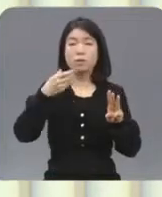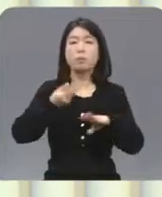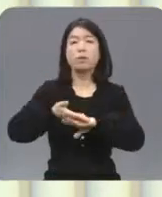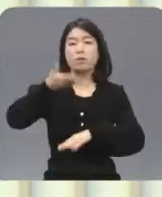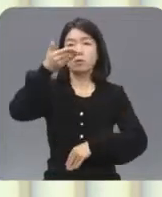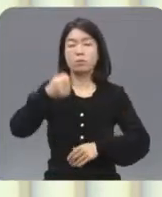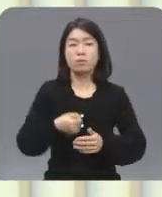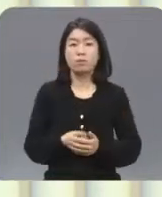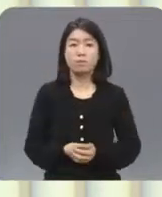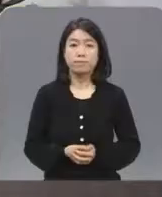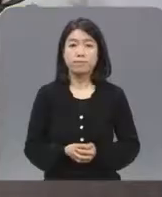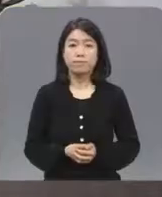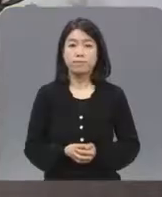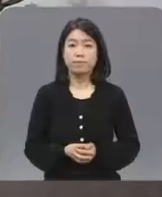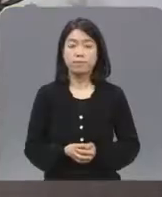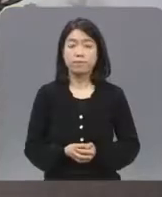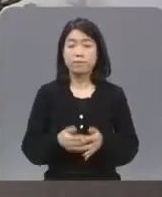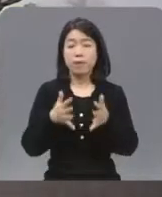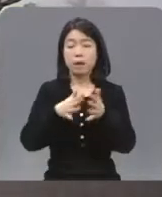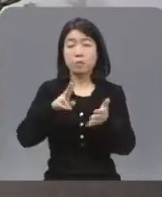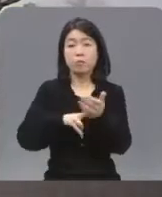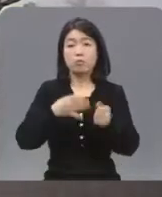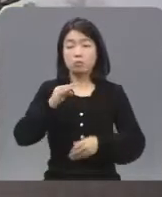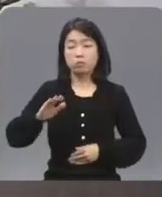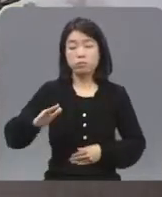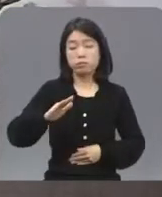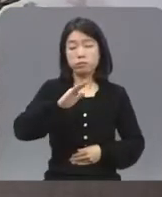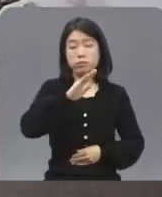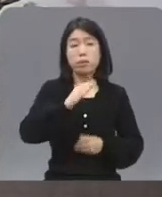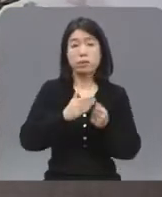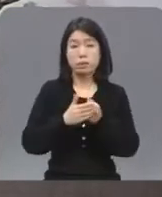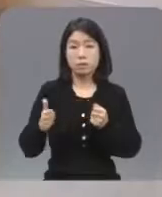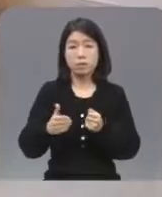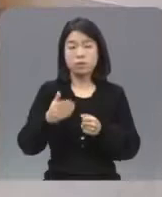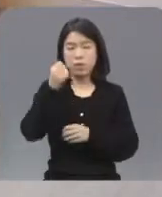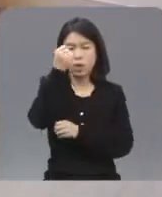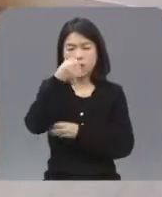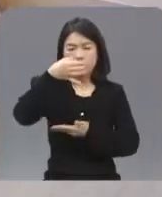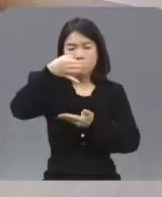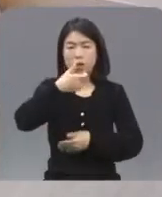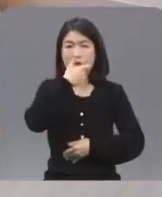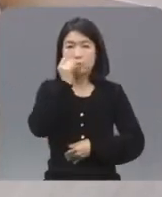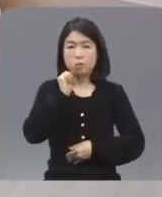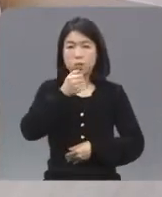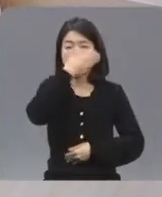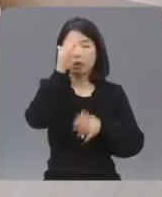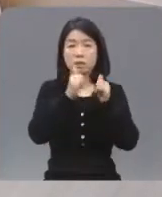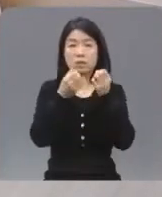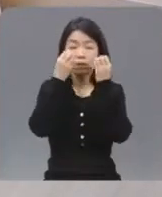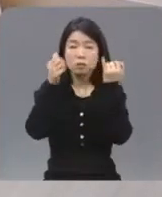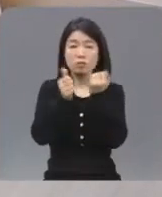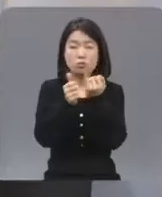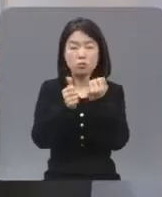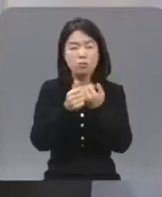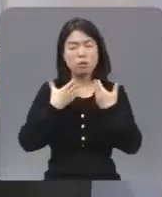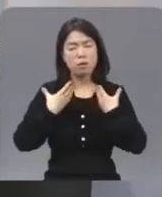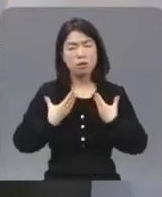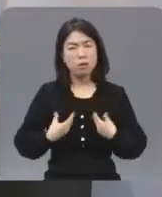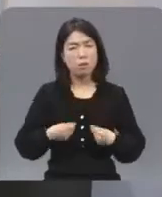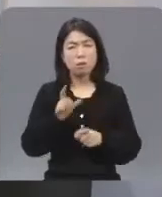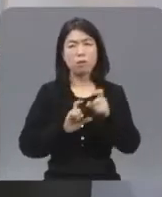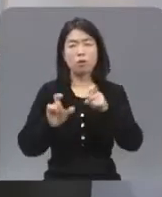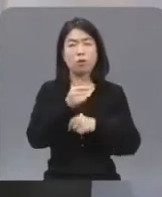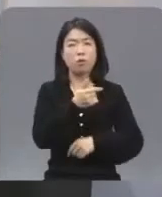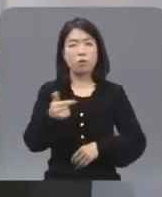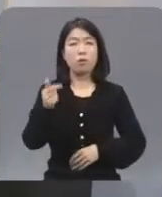원이 넘었습니다. 아파트 분양가 상승 영향으로 기본 자산이 부족한 청년과 신혼부부의 허탈감은 더